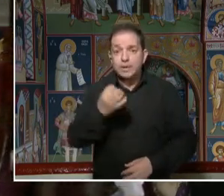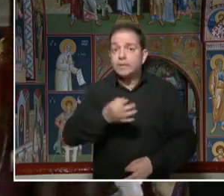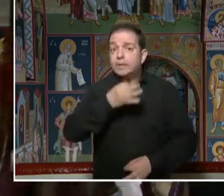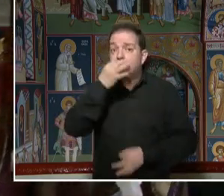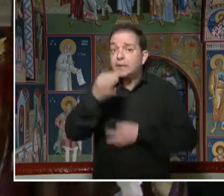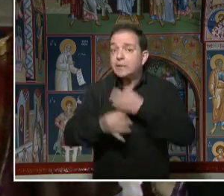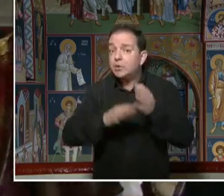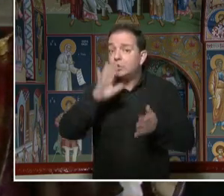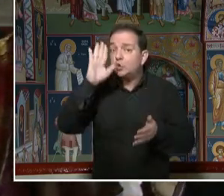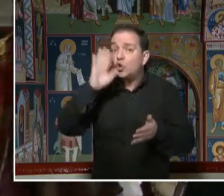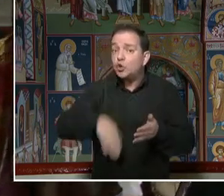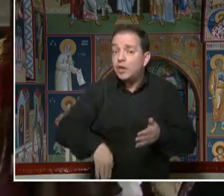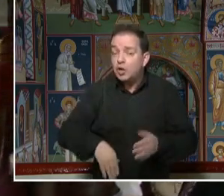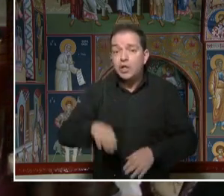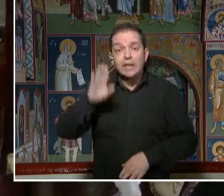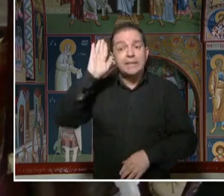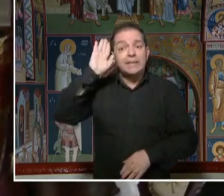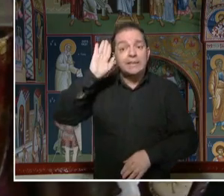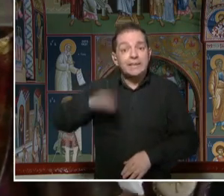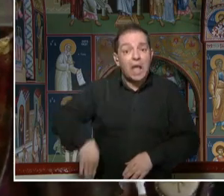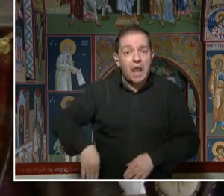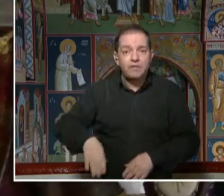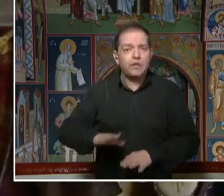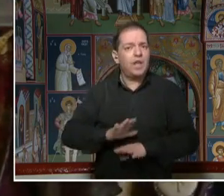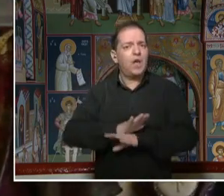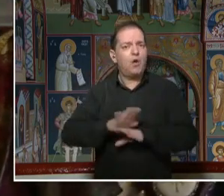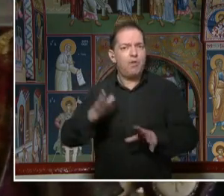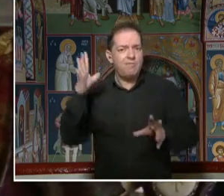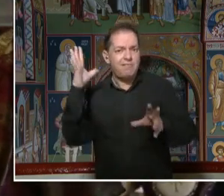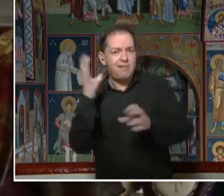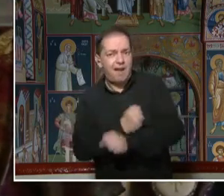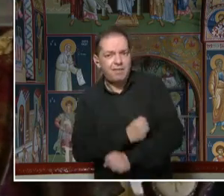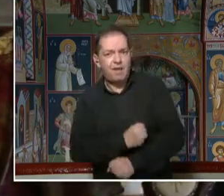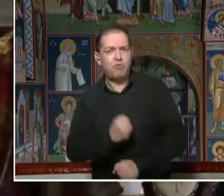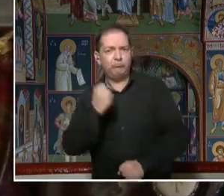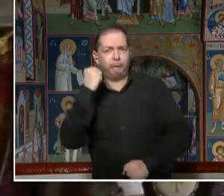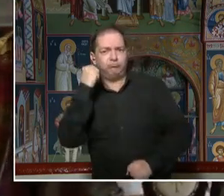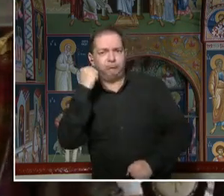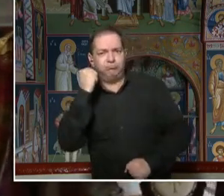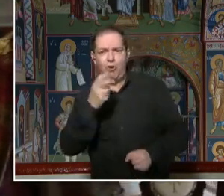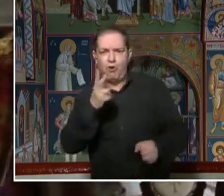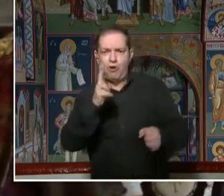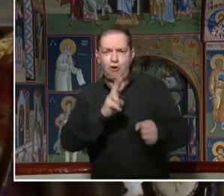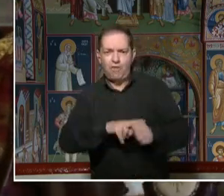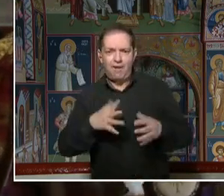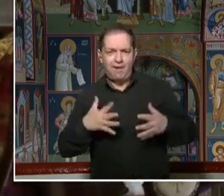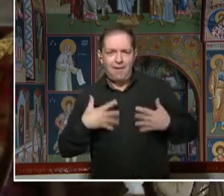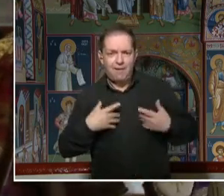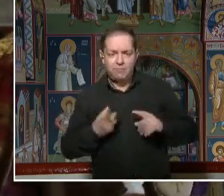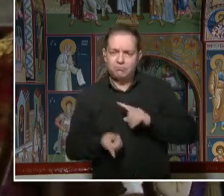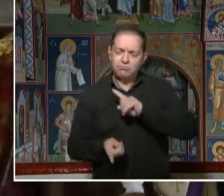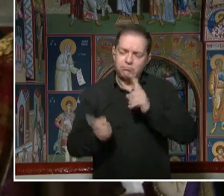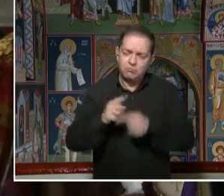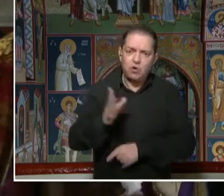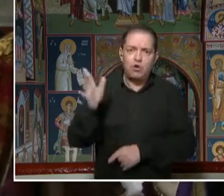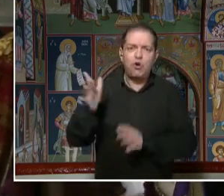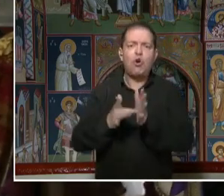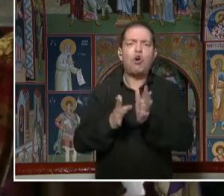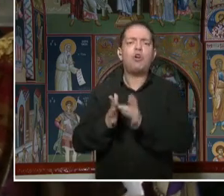Αρχιεπίσκοπος: «Τον τελευταίο λόγο δεν τον έχει ο θάνατος, τον έχει η